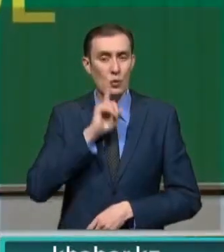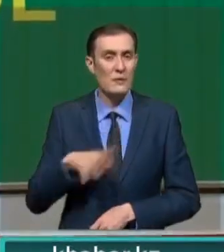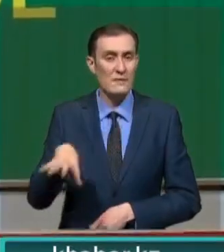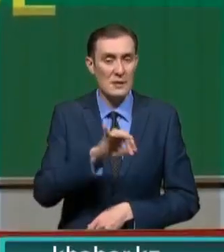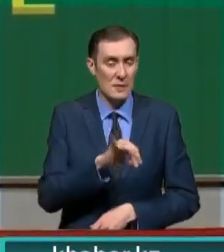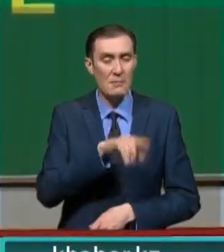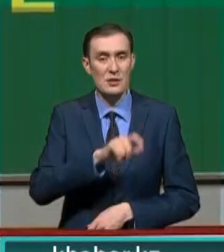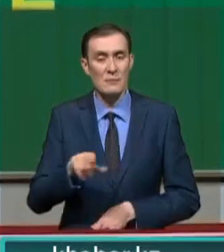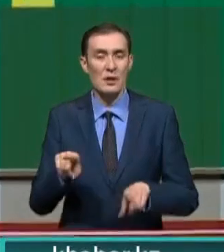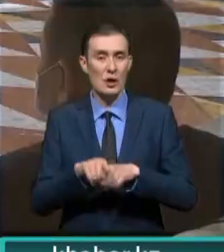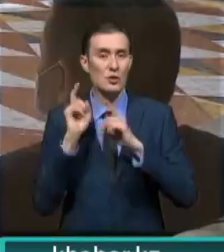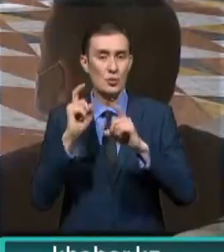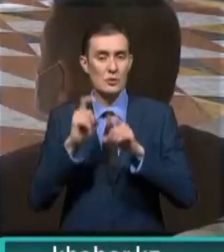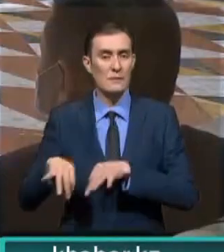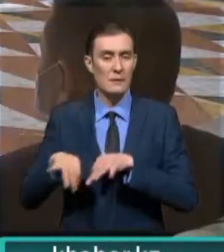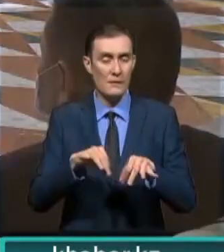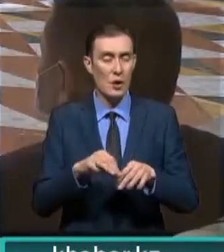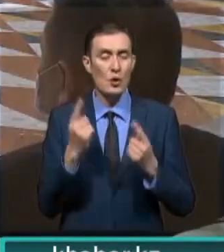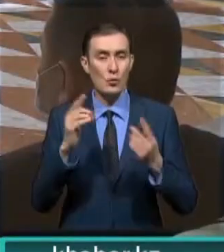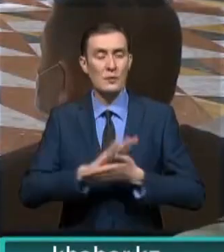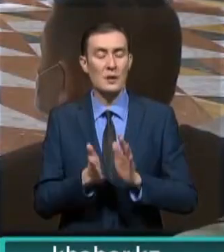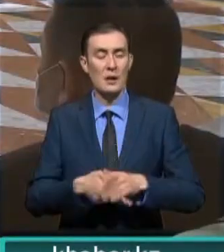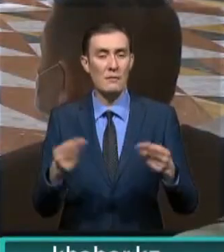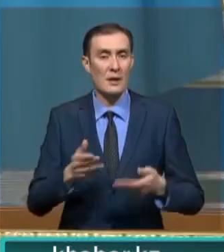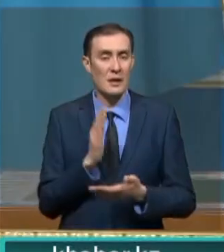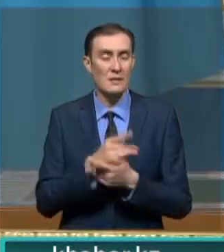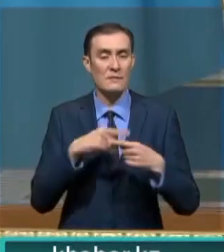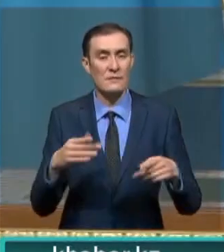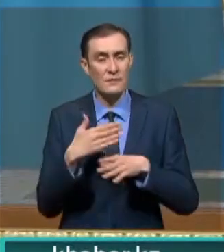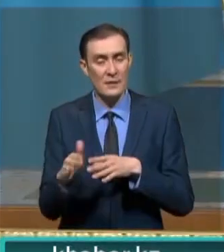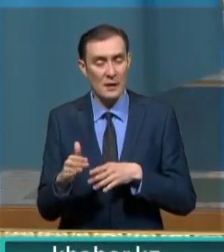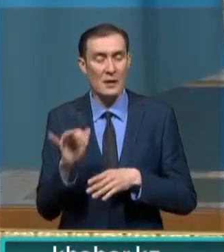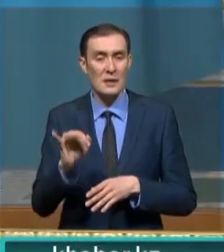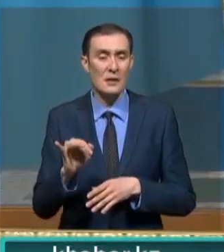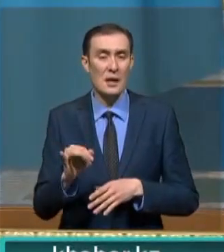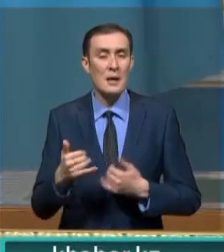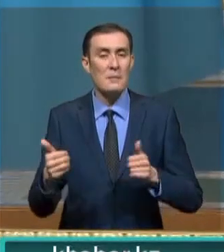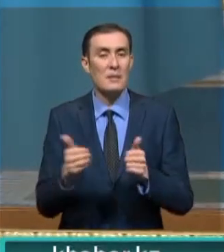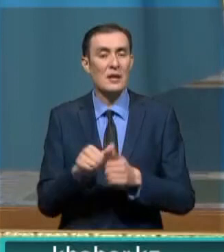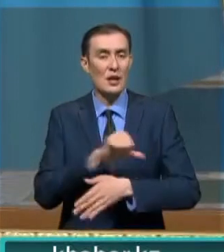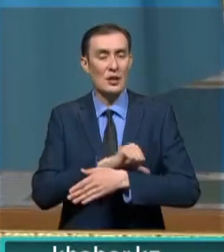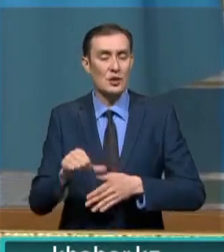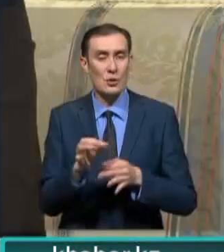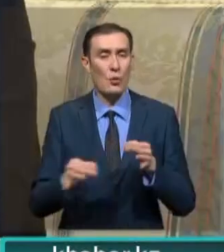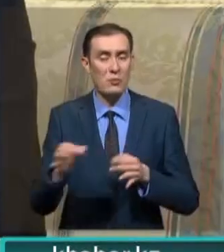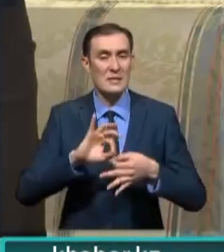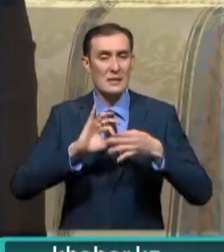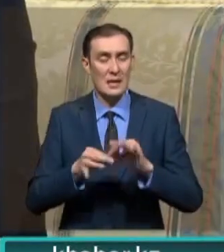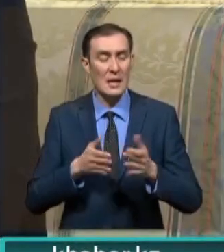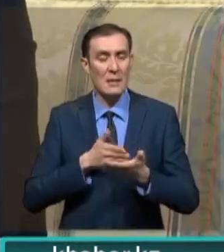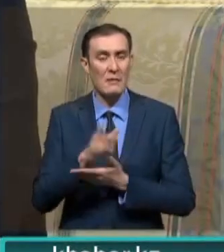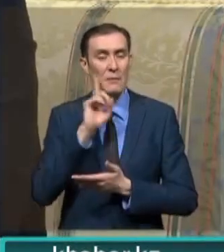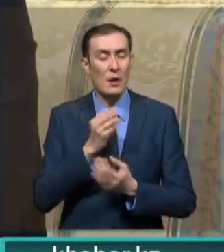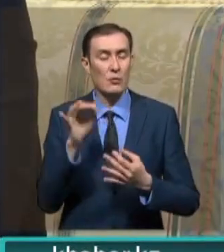– и пассажирам, и грузоперевозчикам. Крупные соглашения есть и в других отраслях. Ставки делают на приграничные регионы. Детально направление